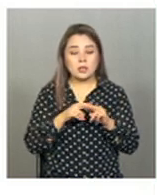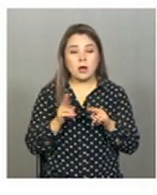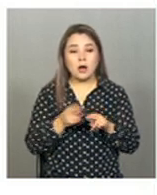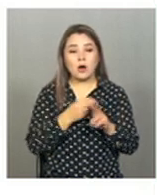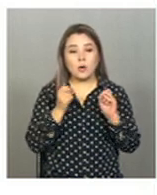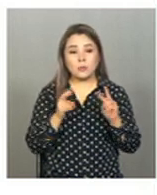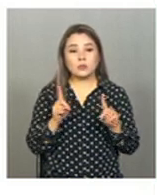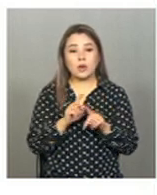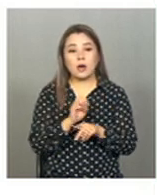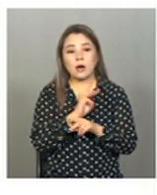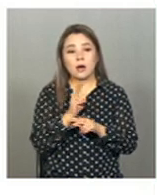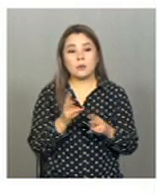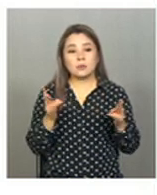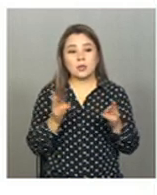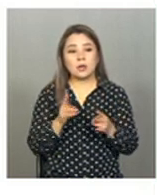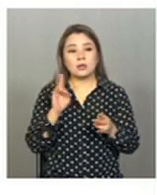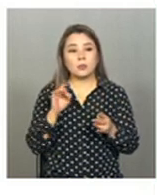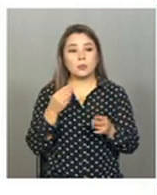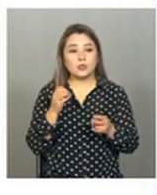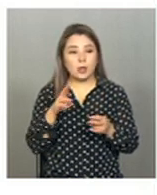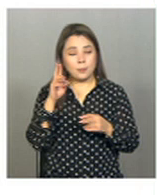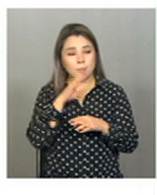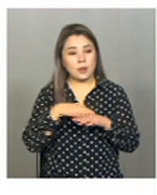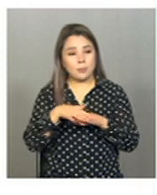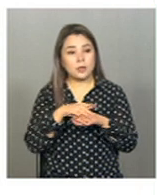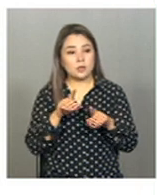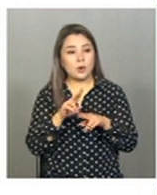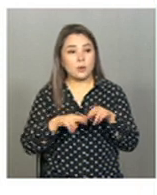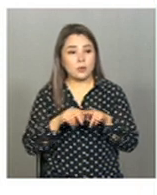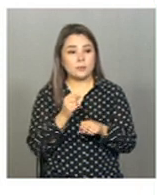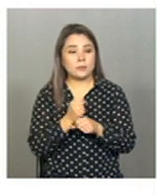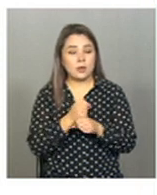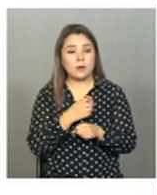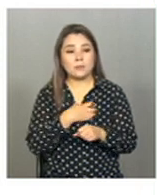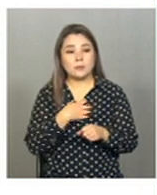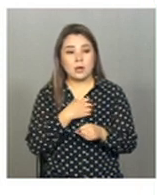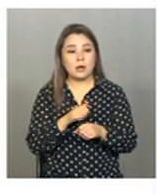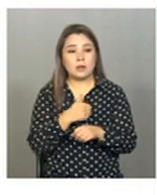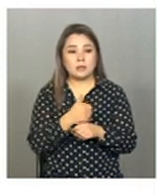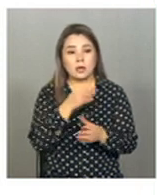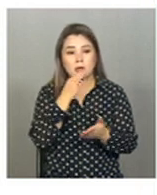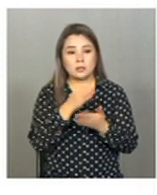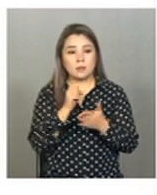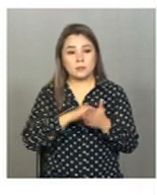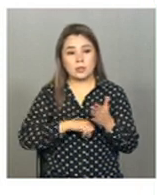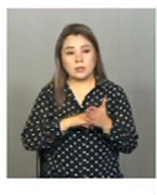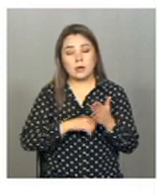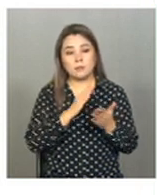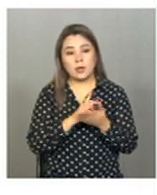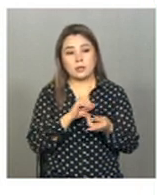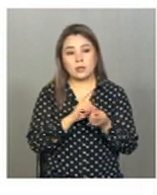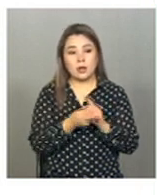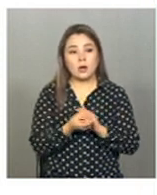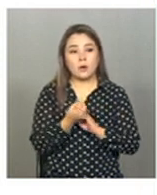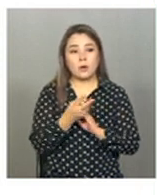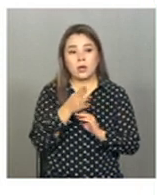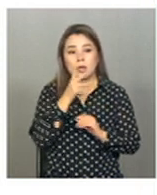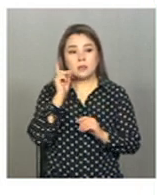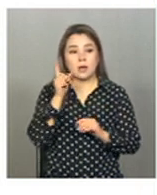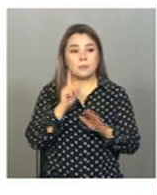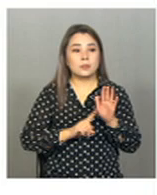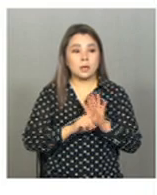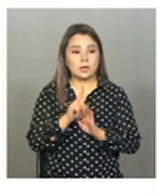ету үшін Қыпшақ мемлекеті құрылуының басты себептеріне айналды. 12 ғасырдың басында